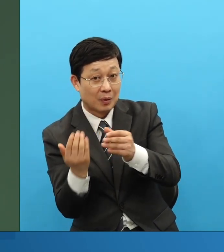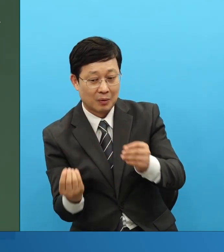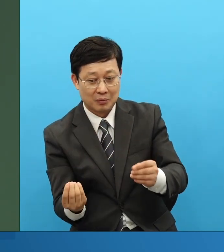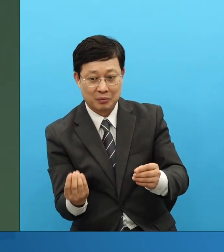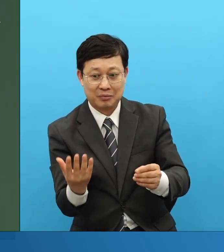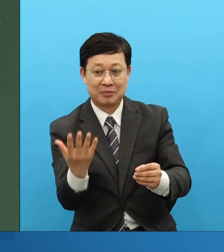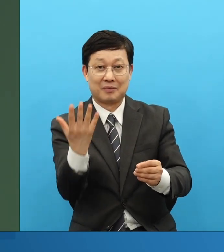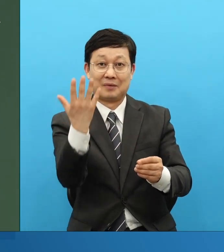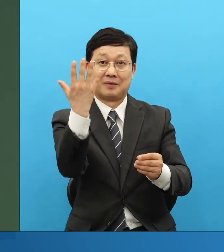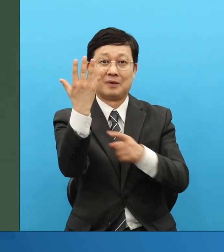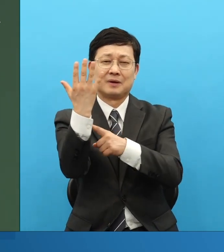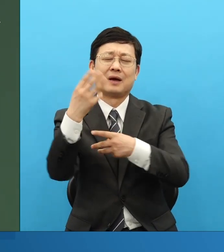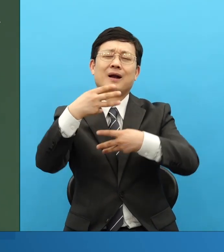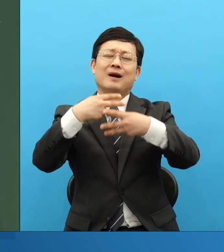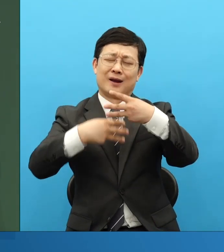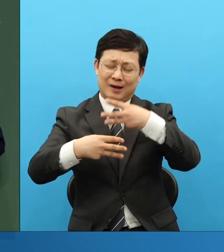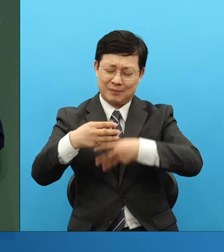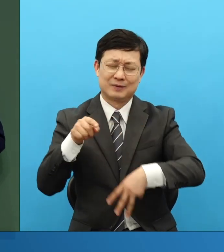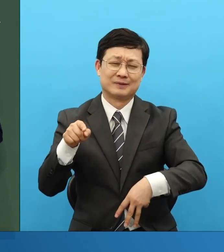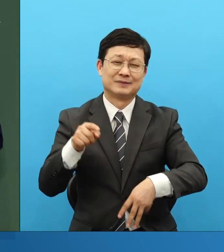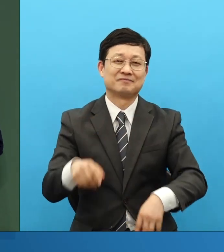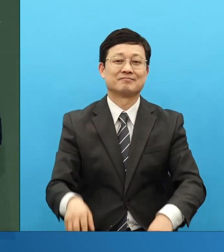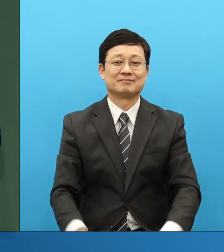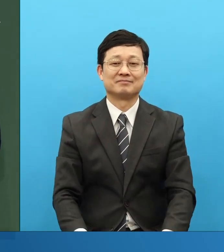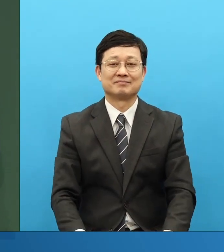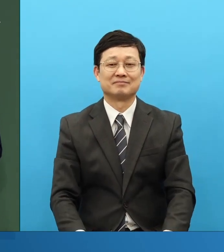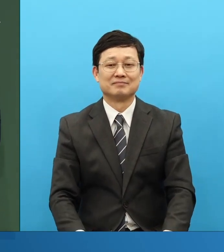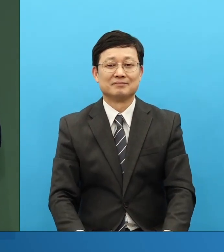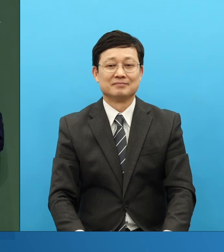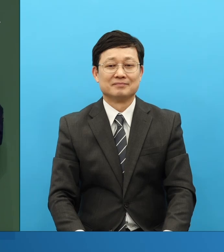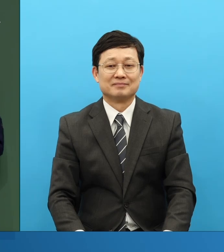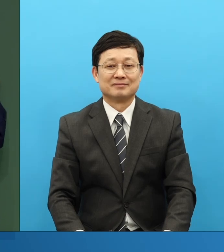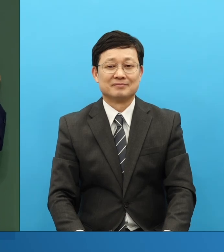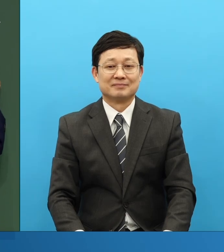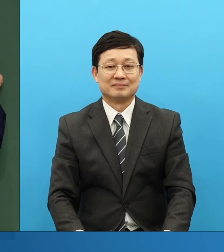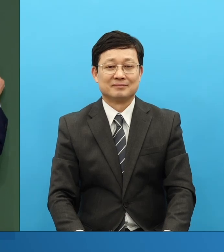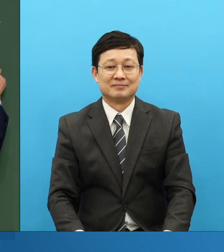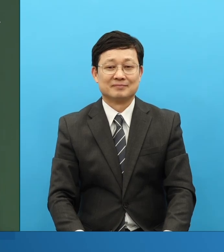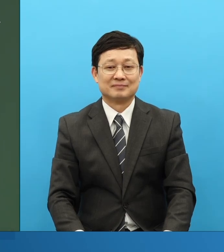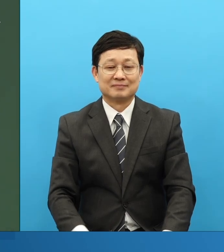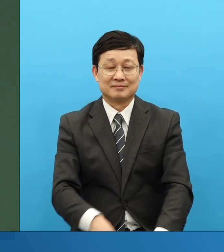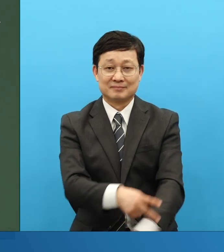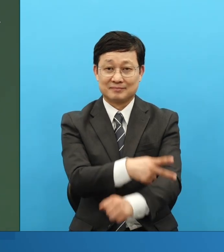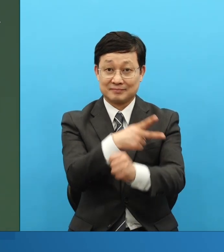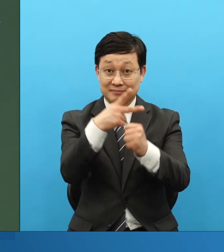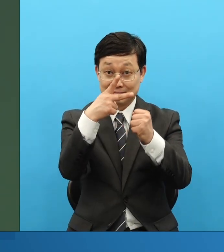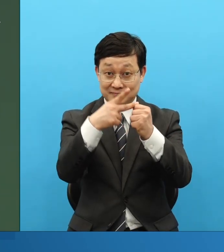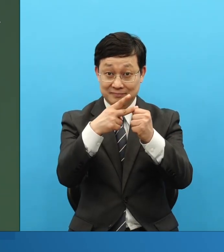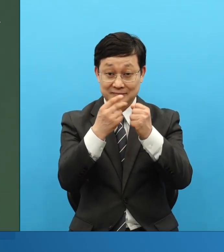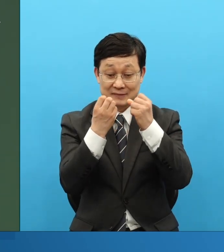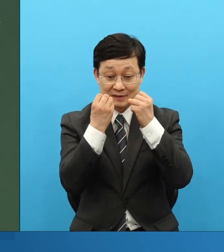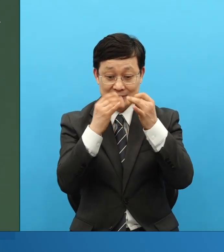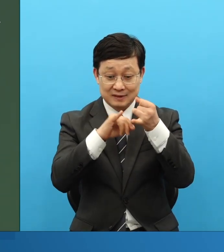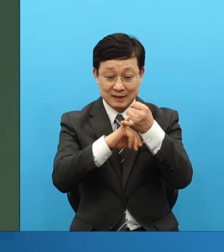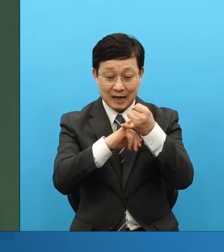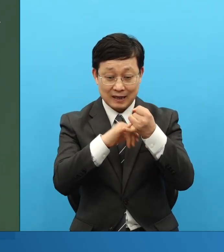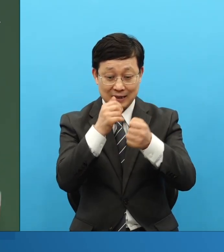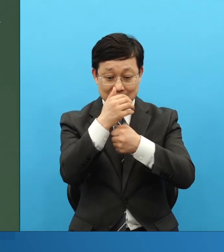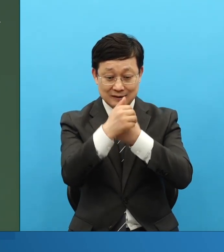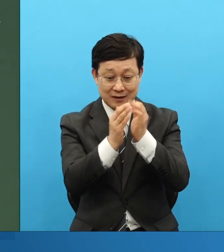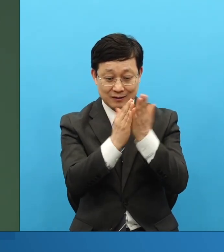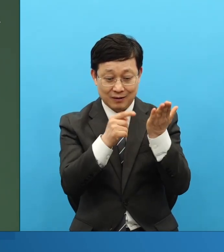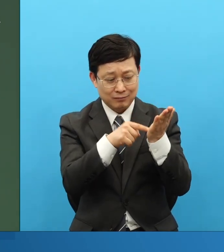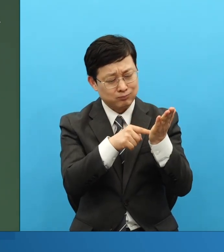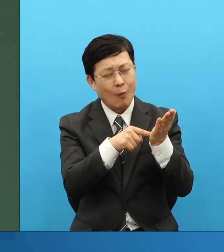sure covenant. 이것을 가장 신약시대 중요한 거 어디에 전달했느냐? And the most important thing in the New